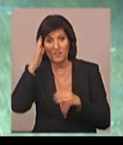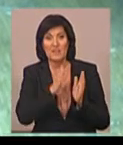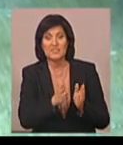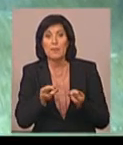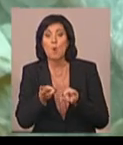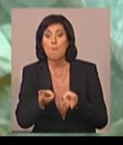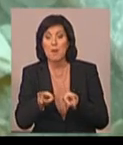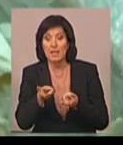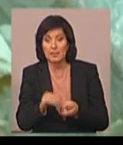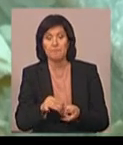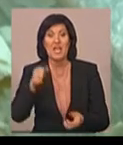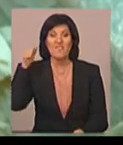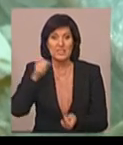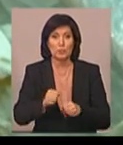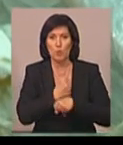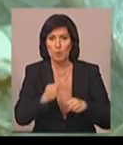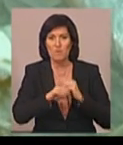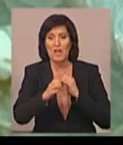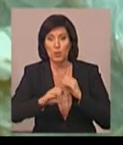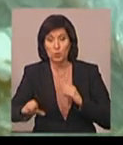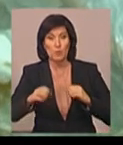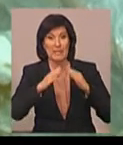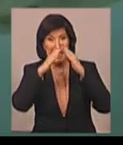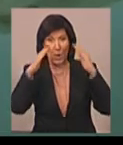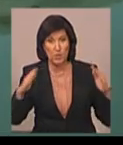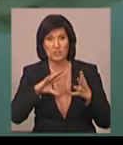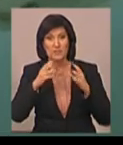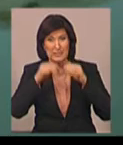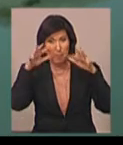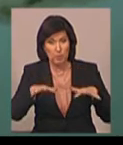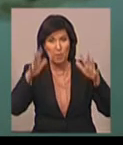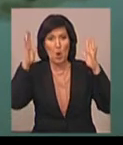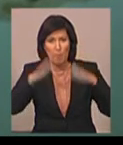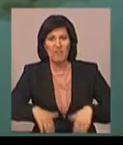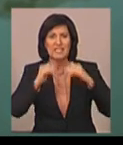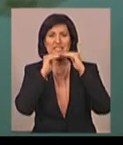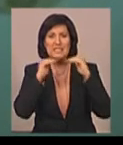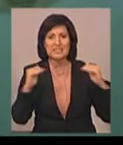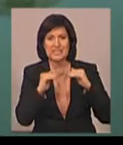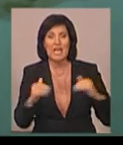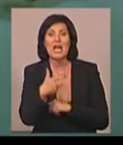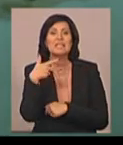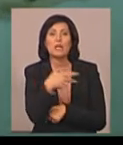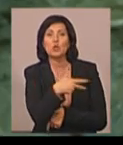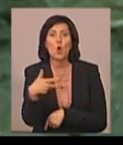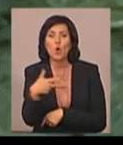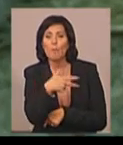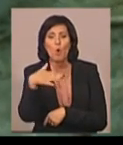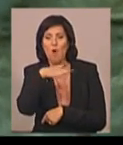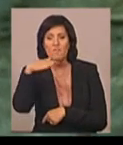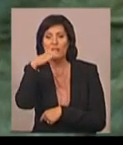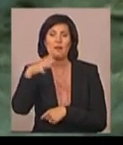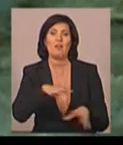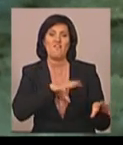систему опалення. Від тиску прорвало труби на горищі, внаслідок потопу обвалилася стеля на 3 поверхах. Людей